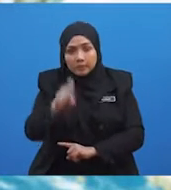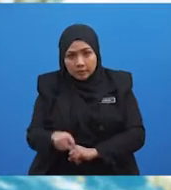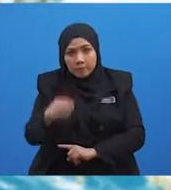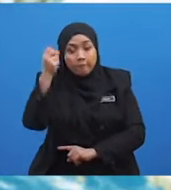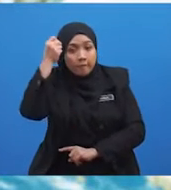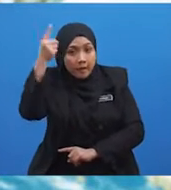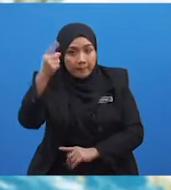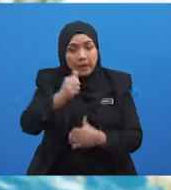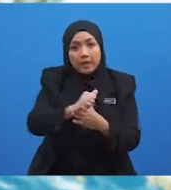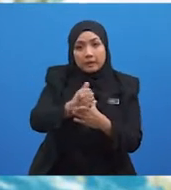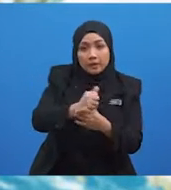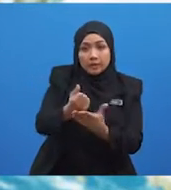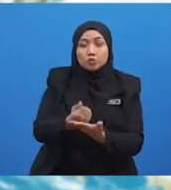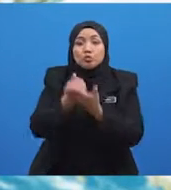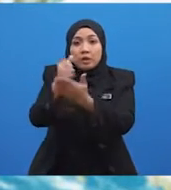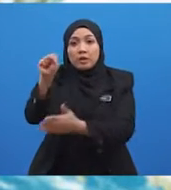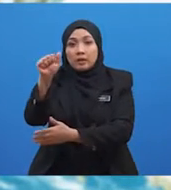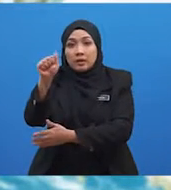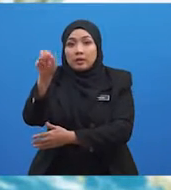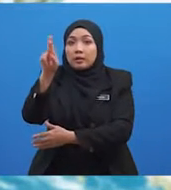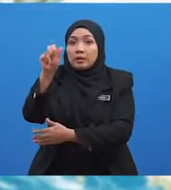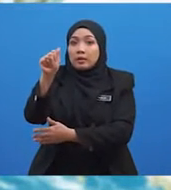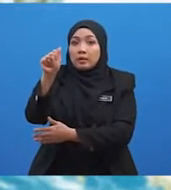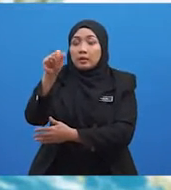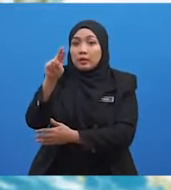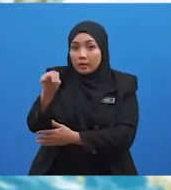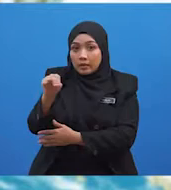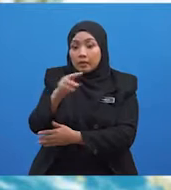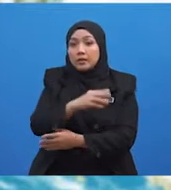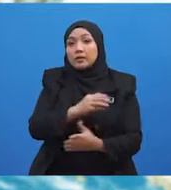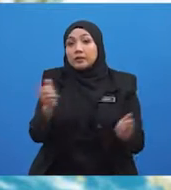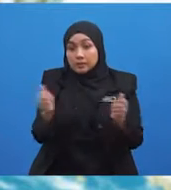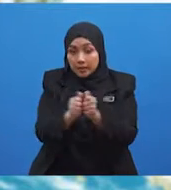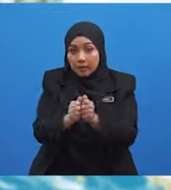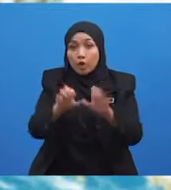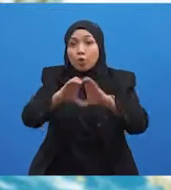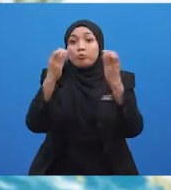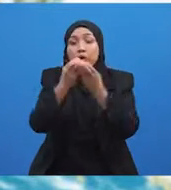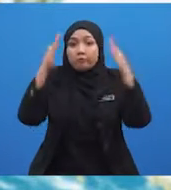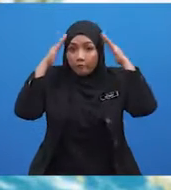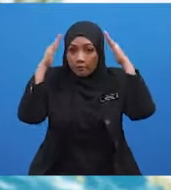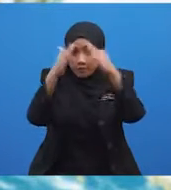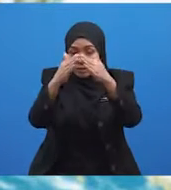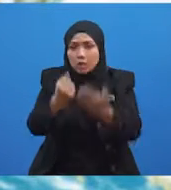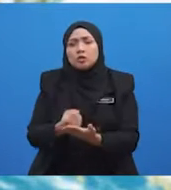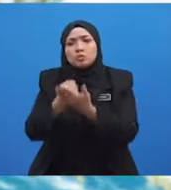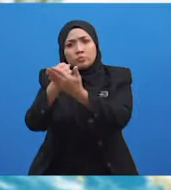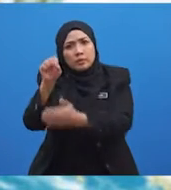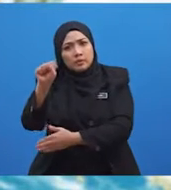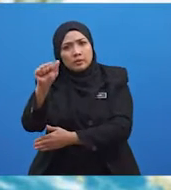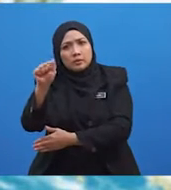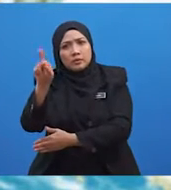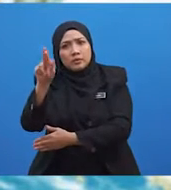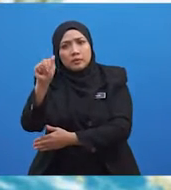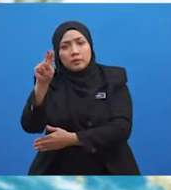saran dengan kumpulan fokus ialah sumbang saran mencari idea yang bebas,